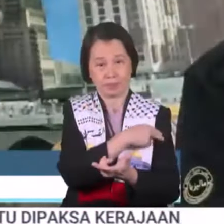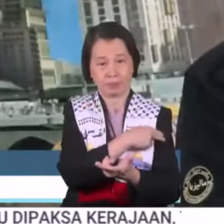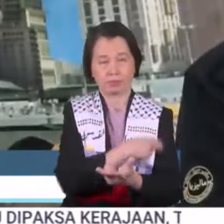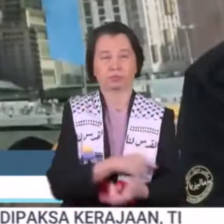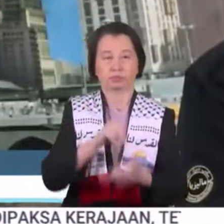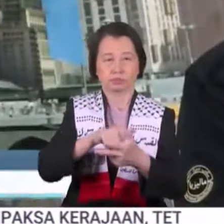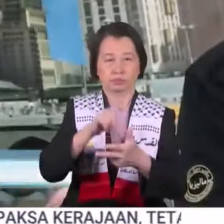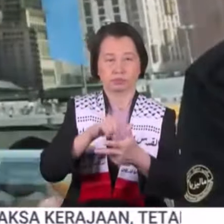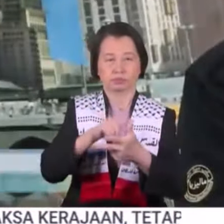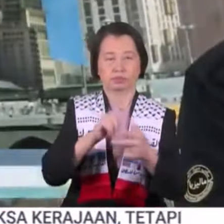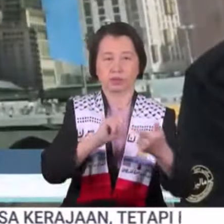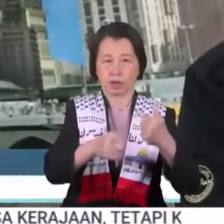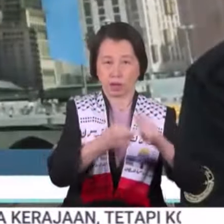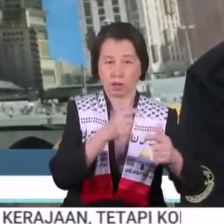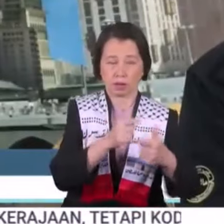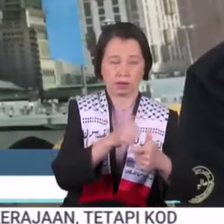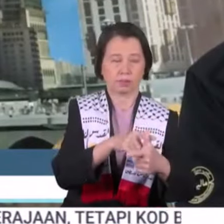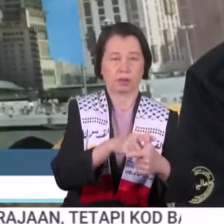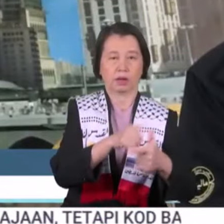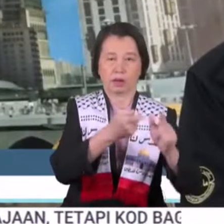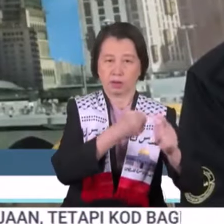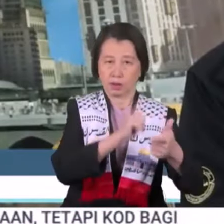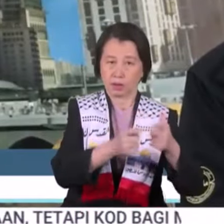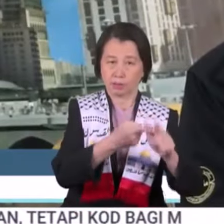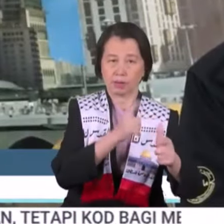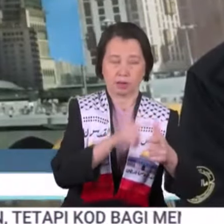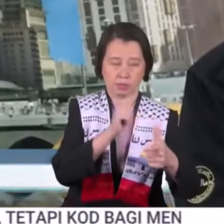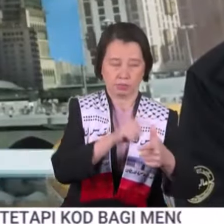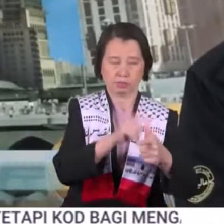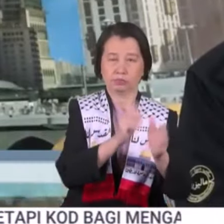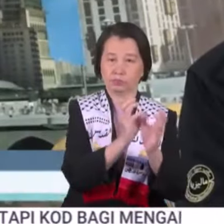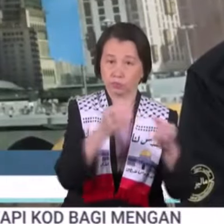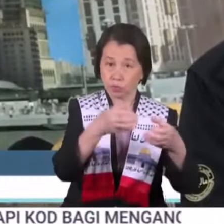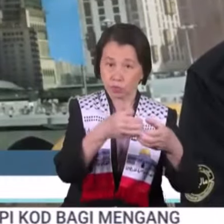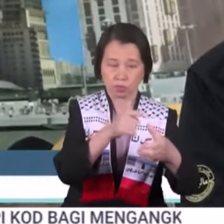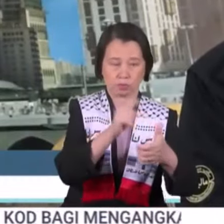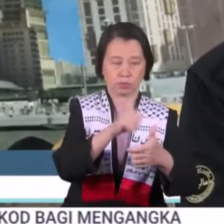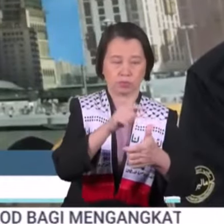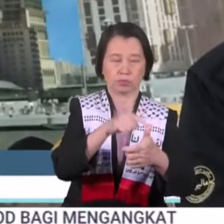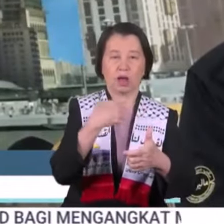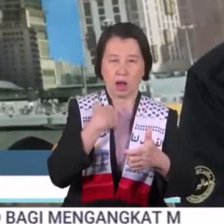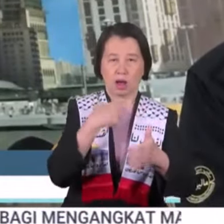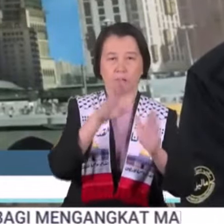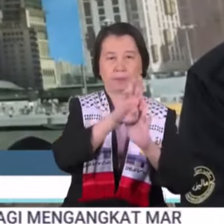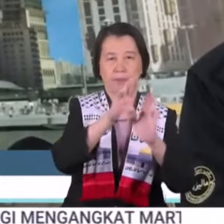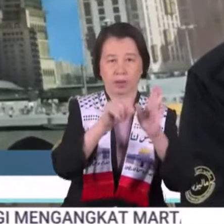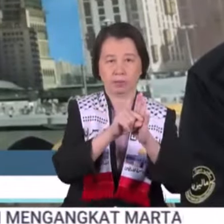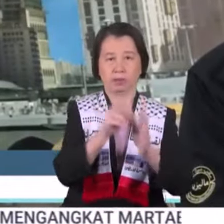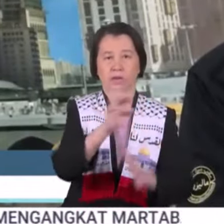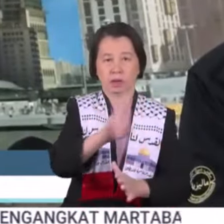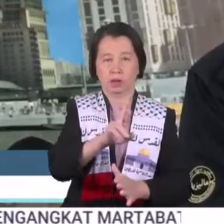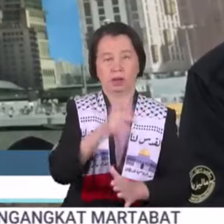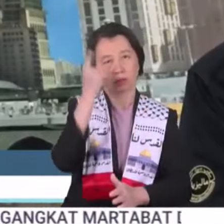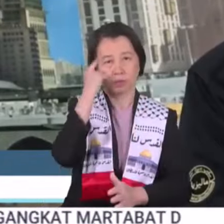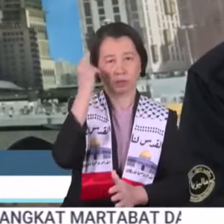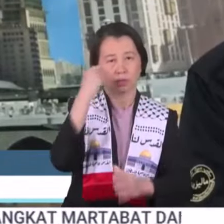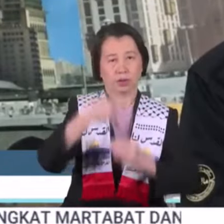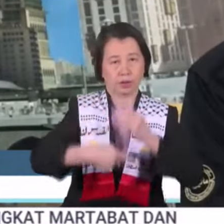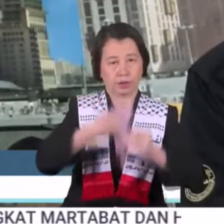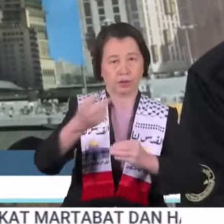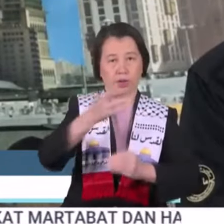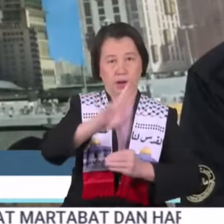Sahabat ibadah adalah mereka di kalangan para jemaah haji yang mempunyai latar belakang agama dan pengetahuan